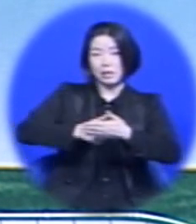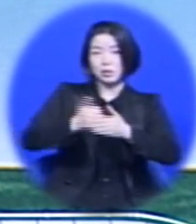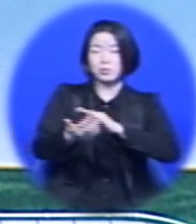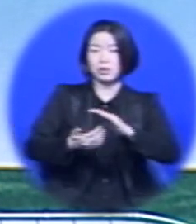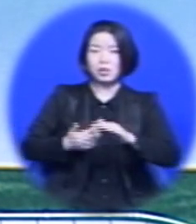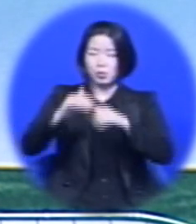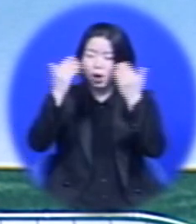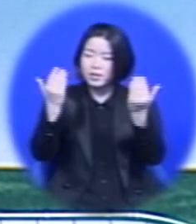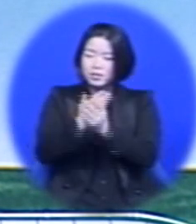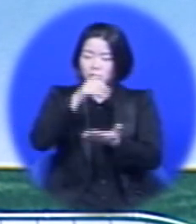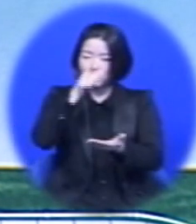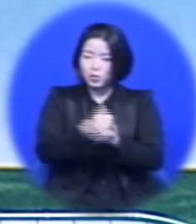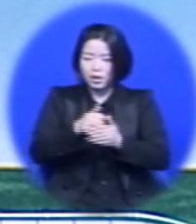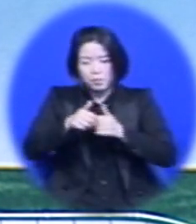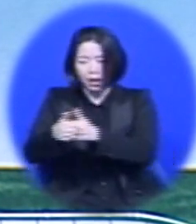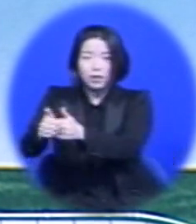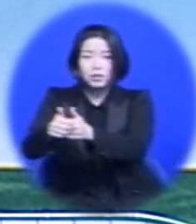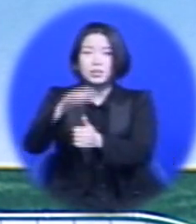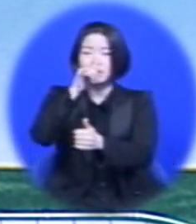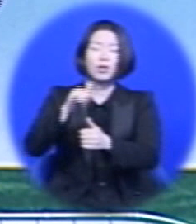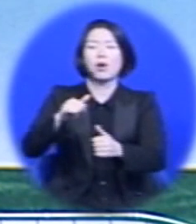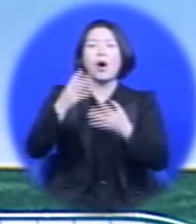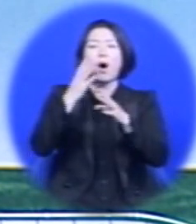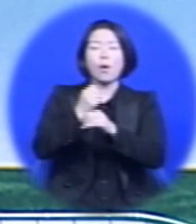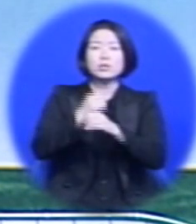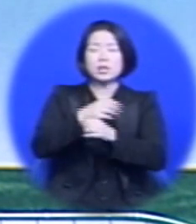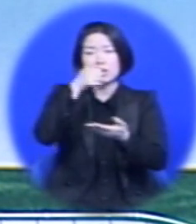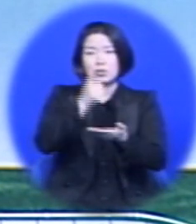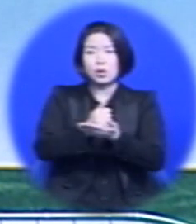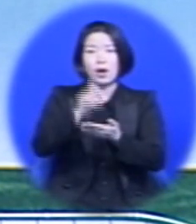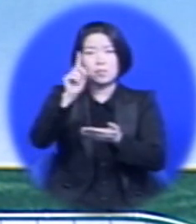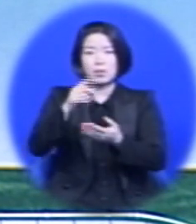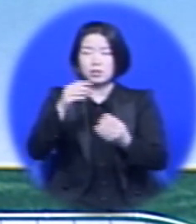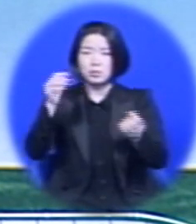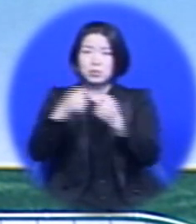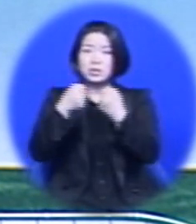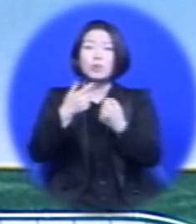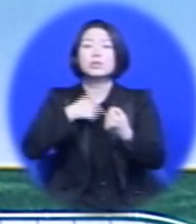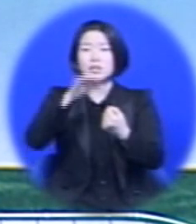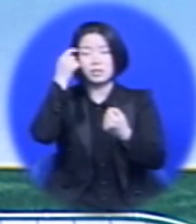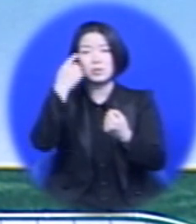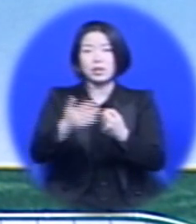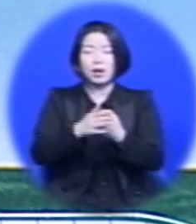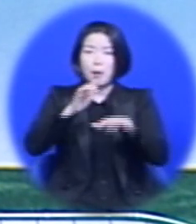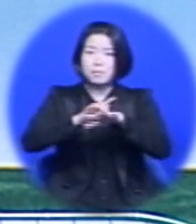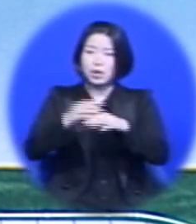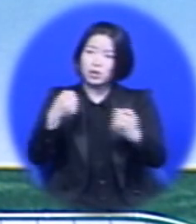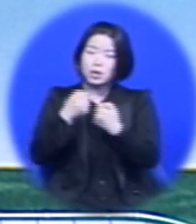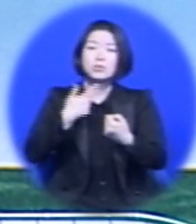완전히 죄에 끌려 살았기 때문에 언제 죄와 한번 제대로 싸워 보셨습니까 언제 마귀와 한번 싸워